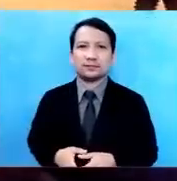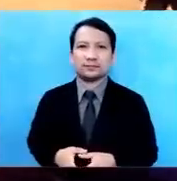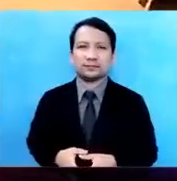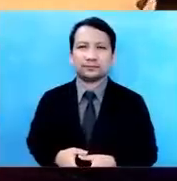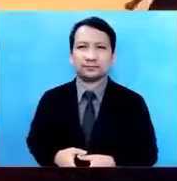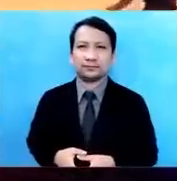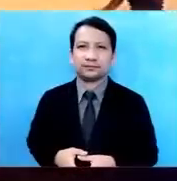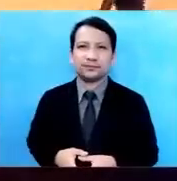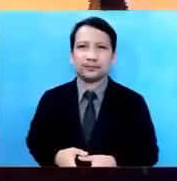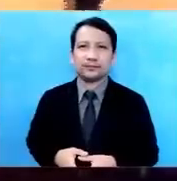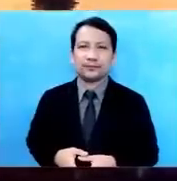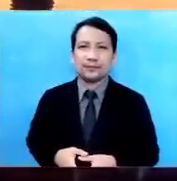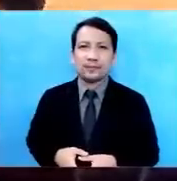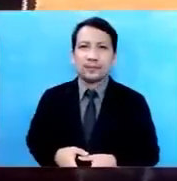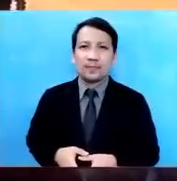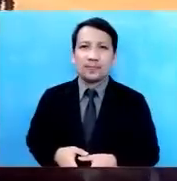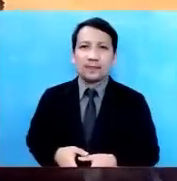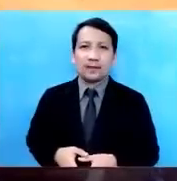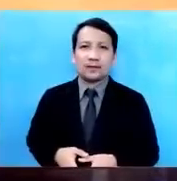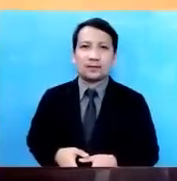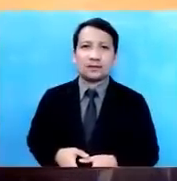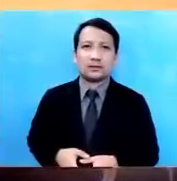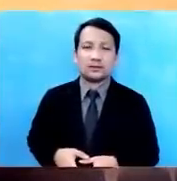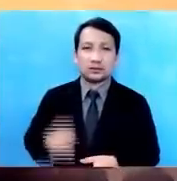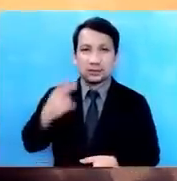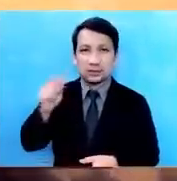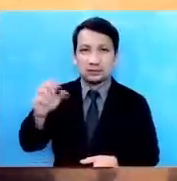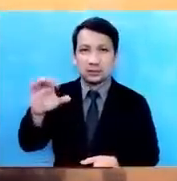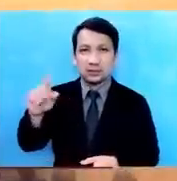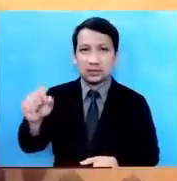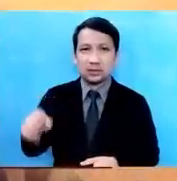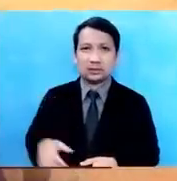Ang solid interior work ni Henry Galinato.